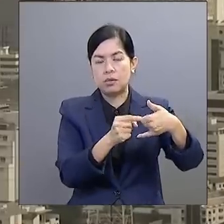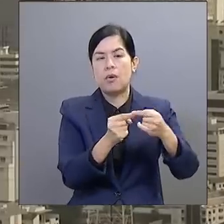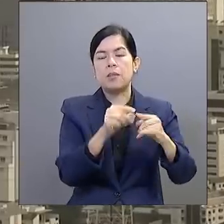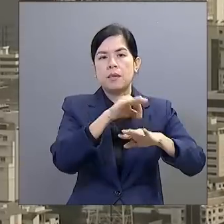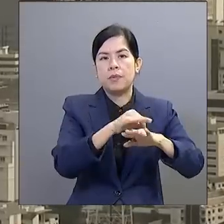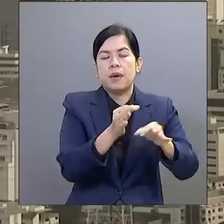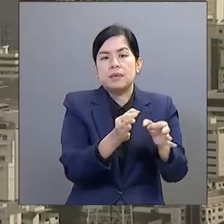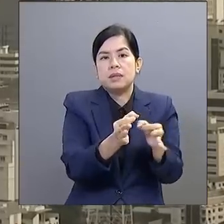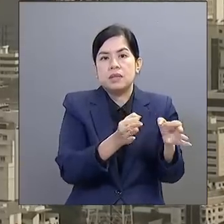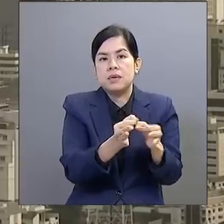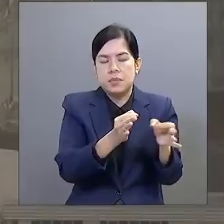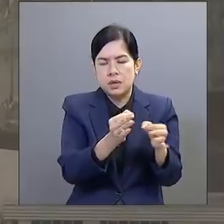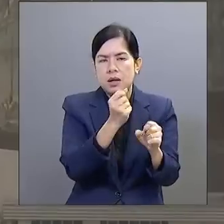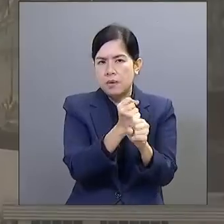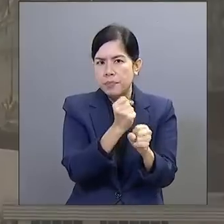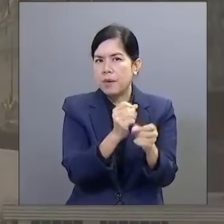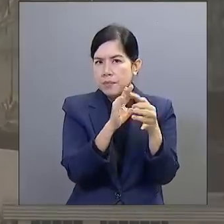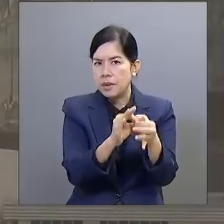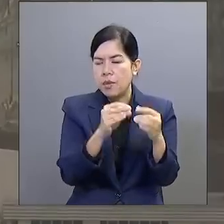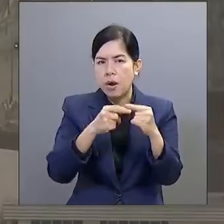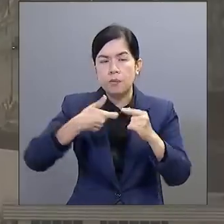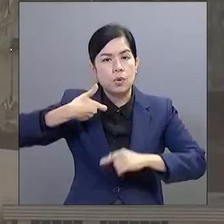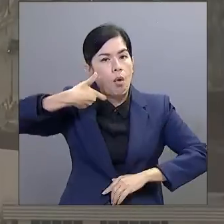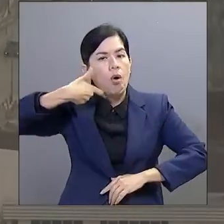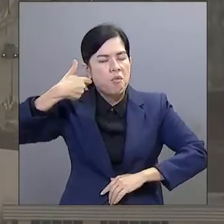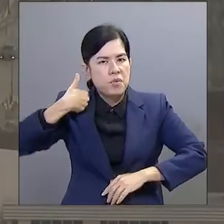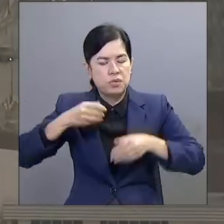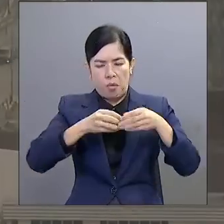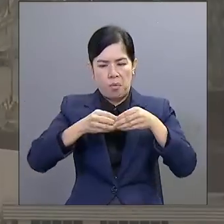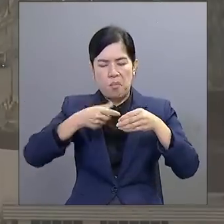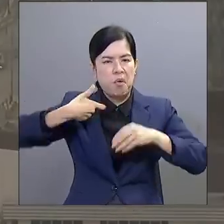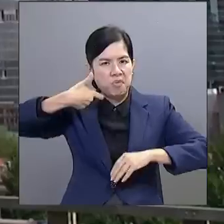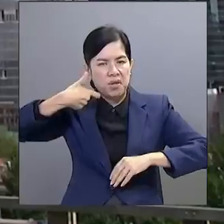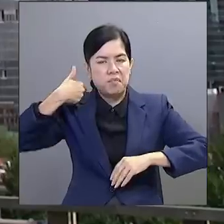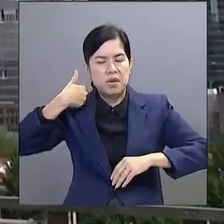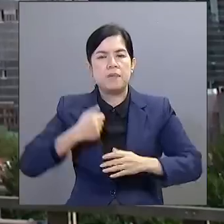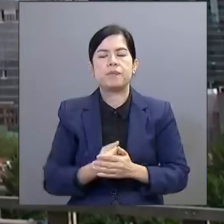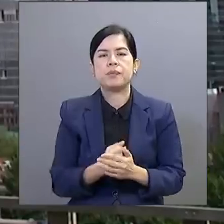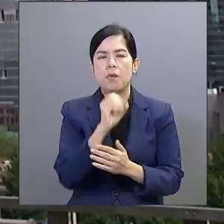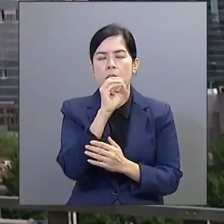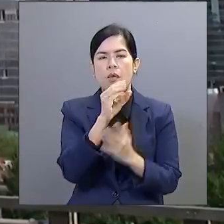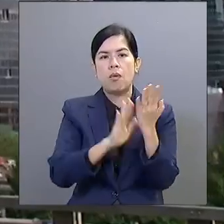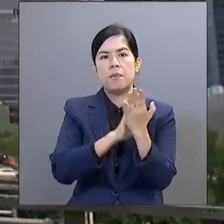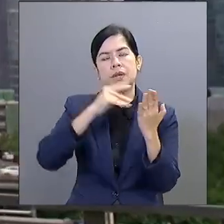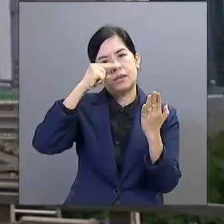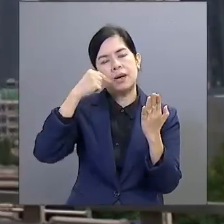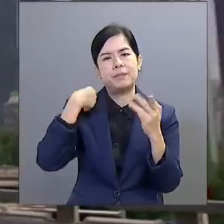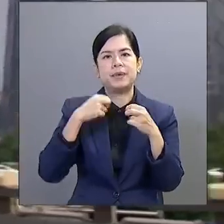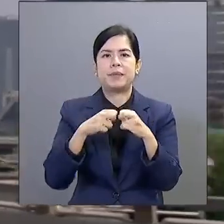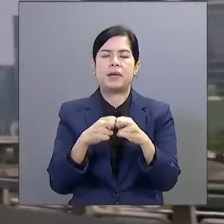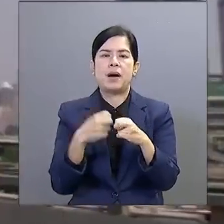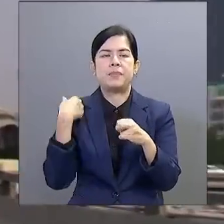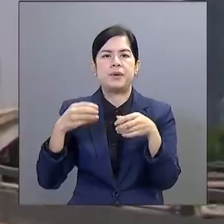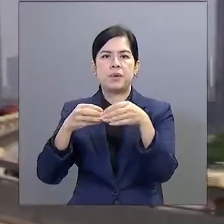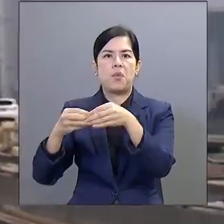ชาสังคมที่ทำเรื่อง call center ด้วยนะคะอาจารย์ให้ข้อมูลว่าในช่วงที่ผ่านมาไทยเผชิญกับปัญหานอมินีจากทุนจีนที่เข้ามา